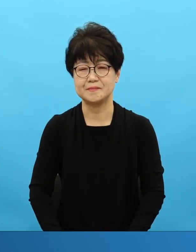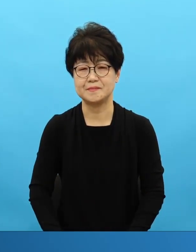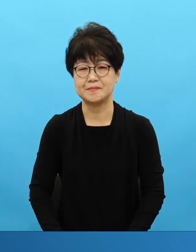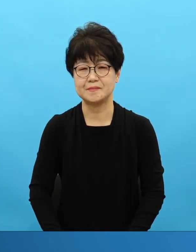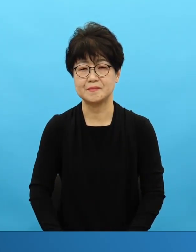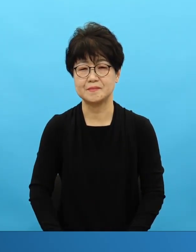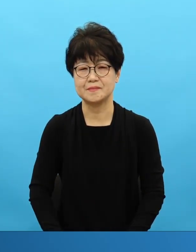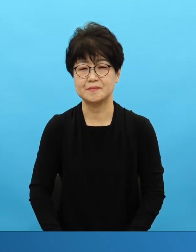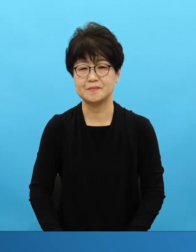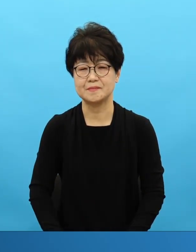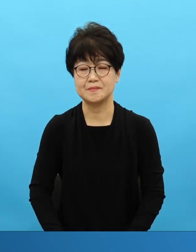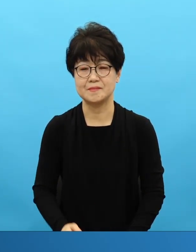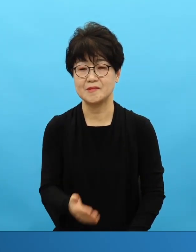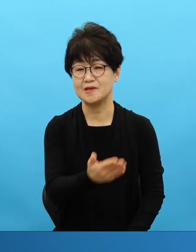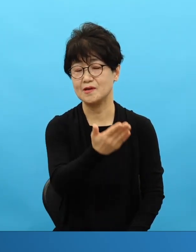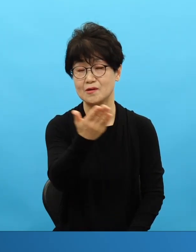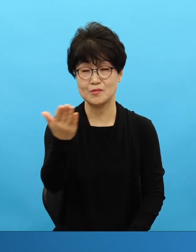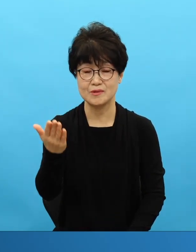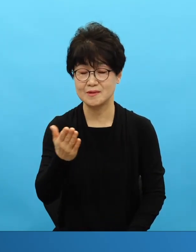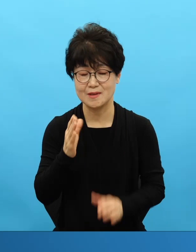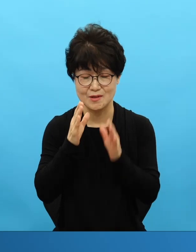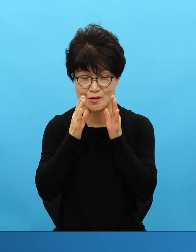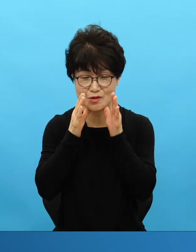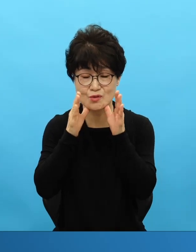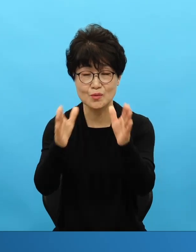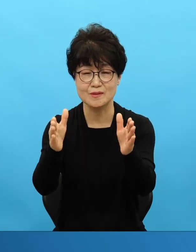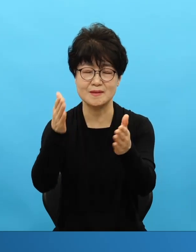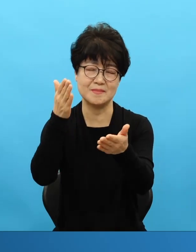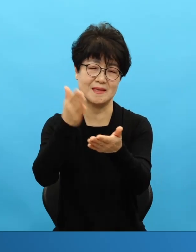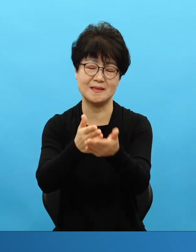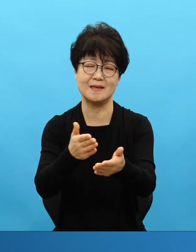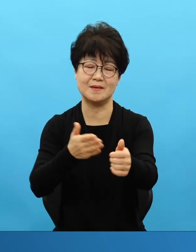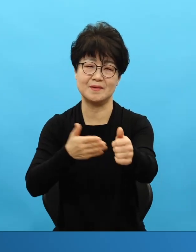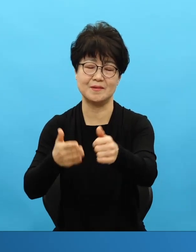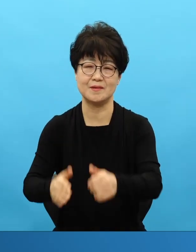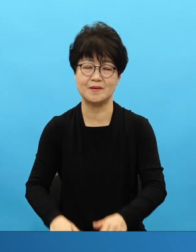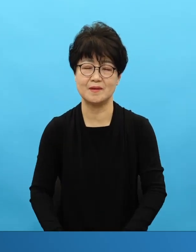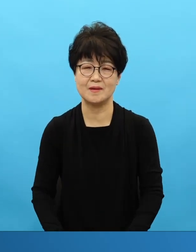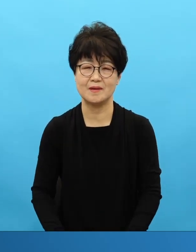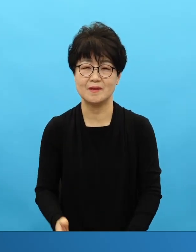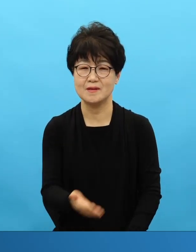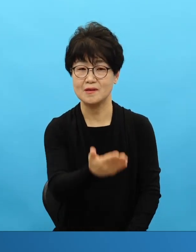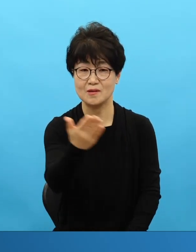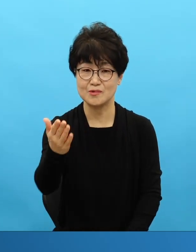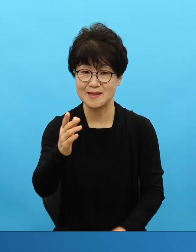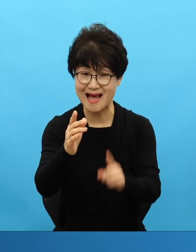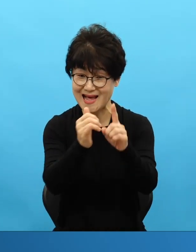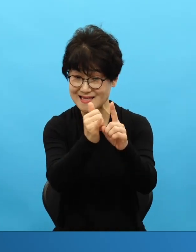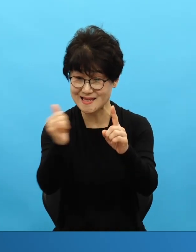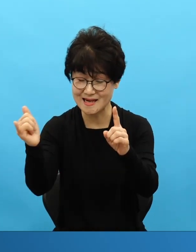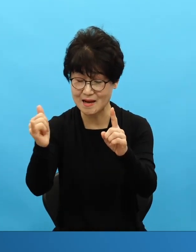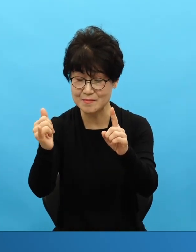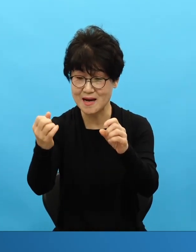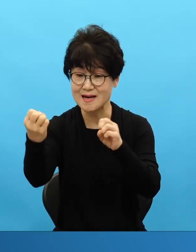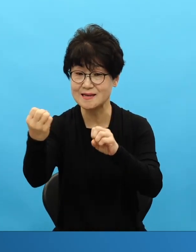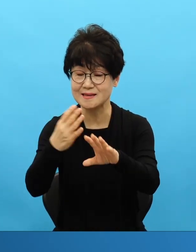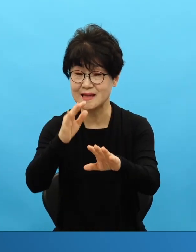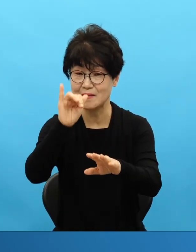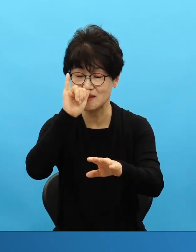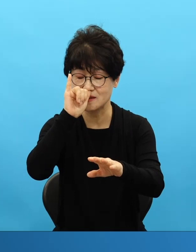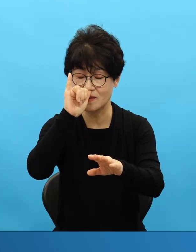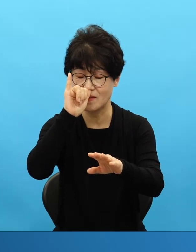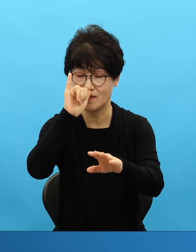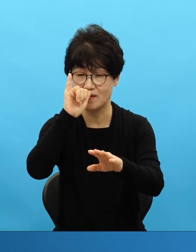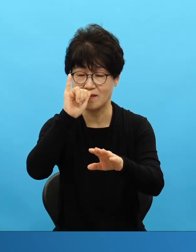여러분만 안 속으면 돼요. 여러분 한 명이 응답 받으면 남편이 문제 되는 게 아니고 아내가 문제 되는 게 아닙니다. 여러분이